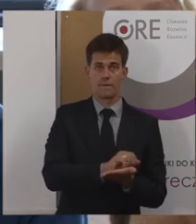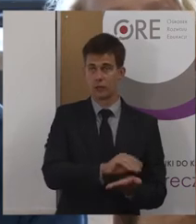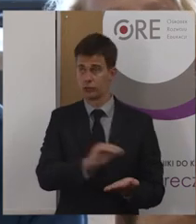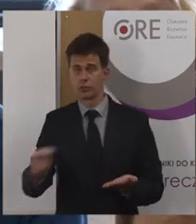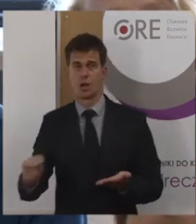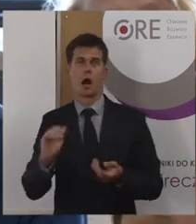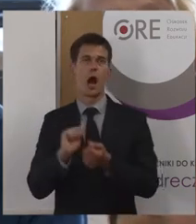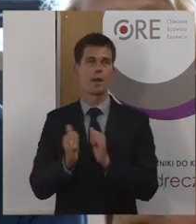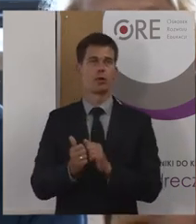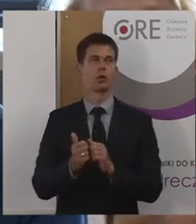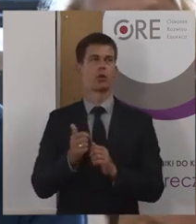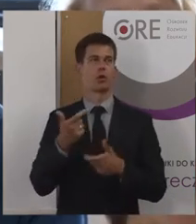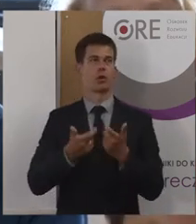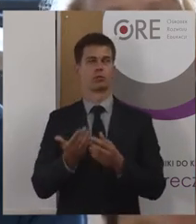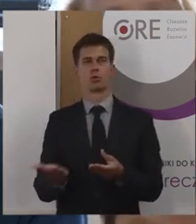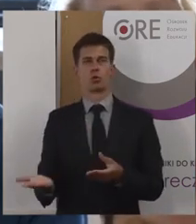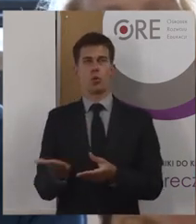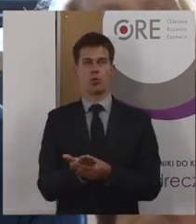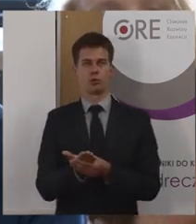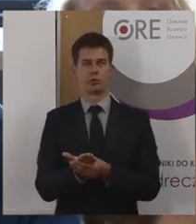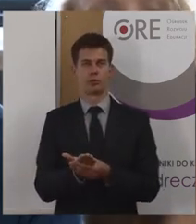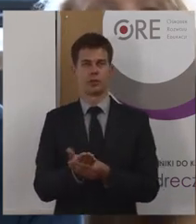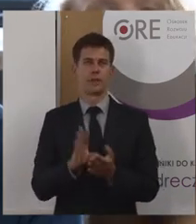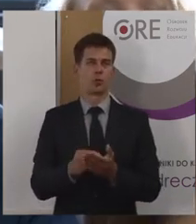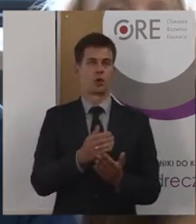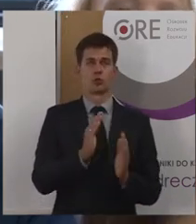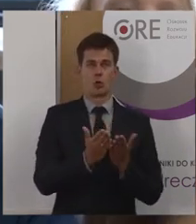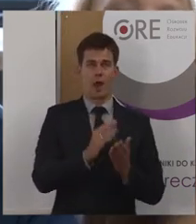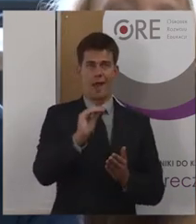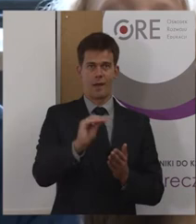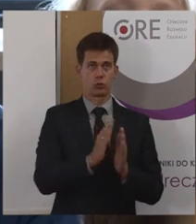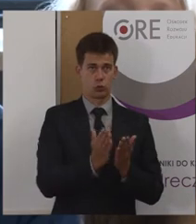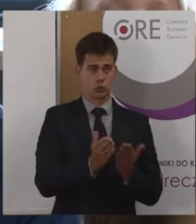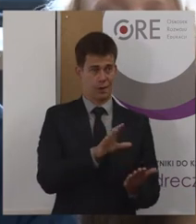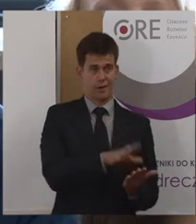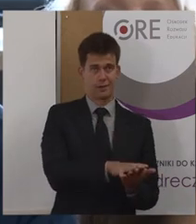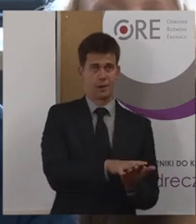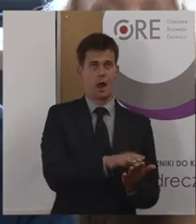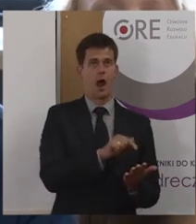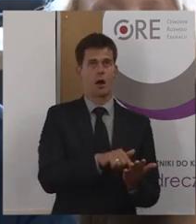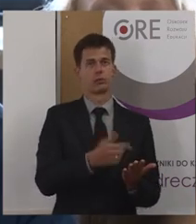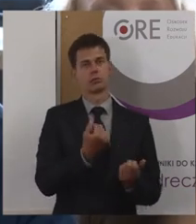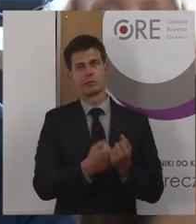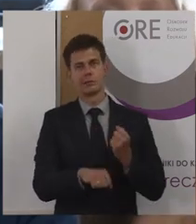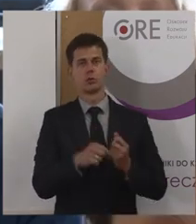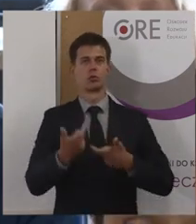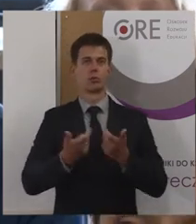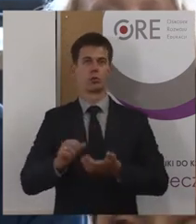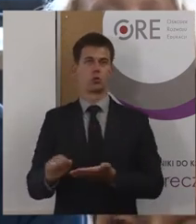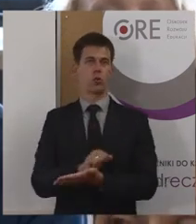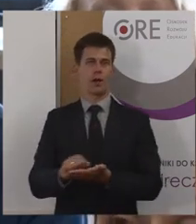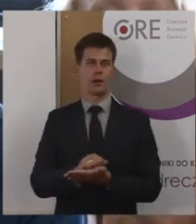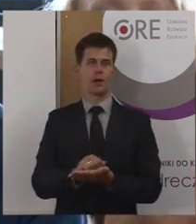być może dołączyć w wersji już gotowych kart pracy, bo są pewne rysunki, których nie da się wydrukować z zastosowaniem zwykłych